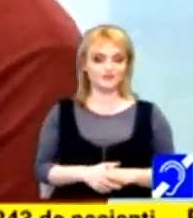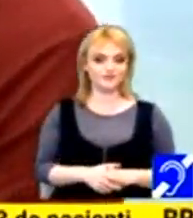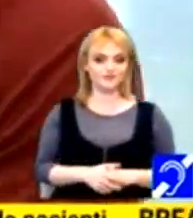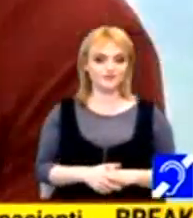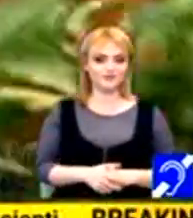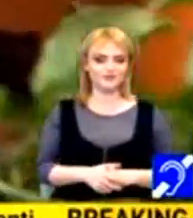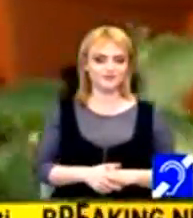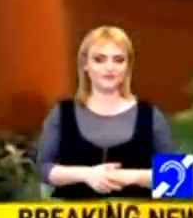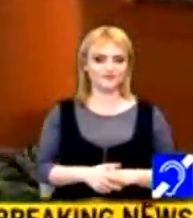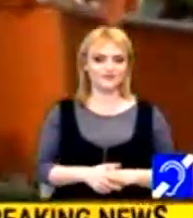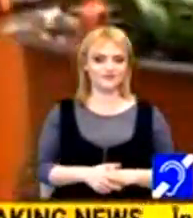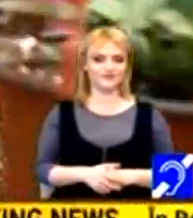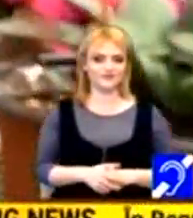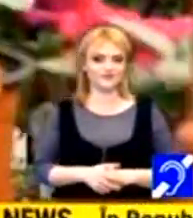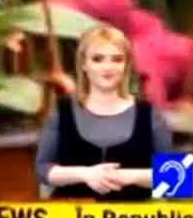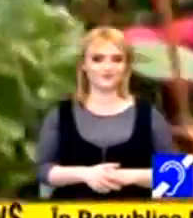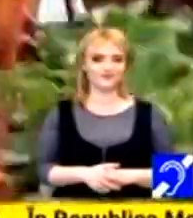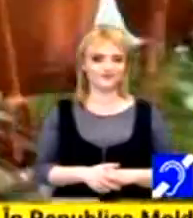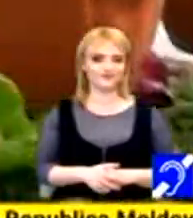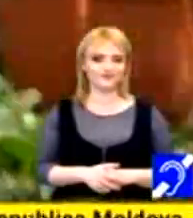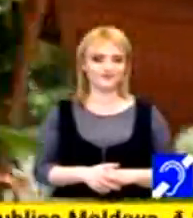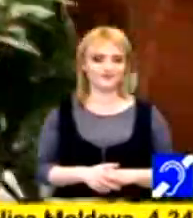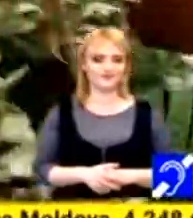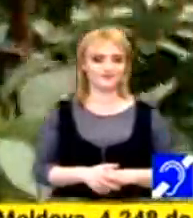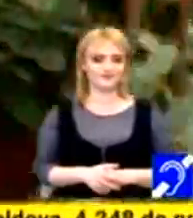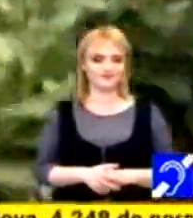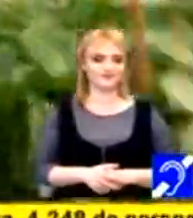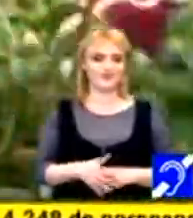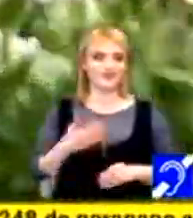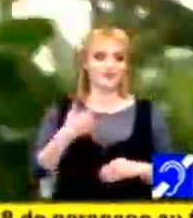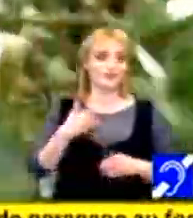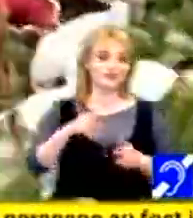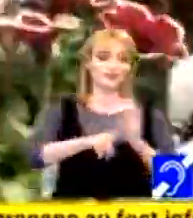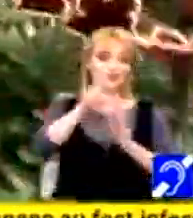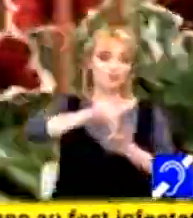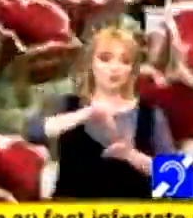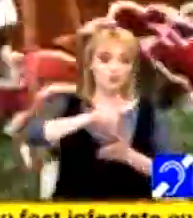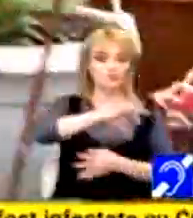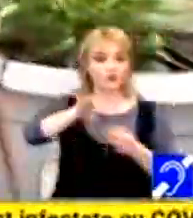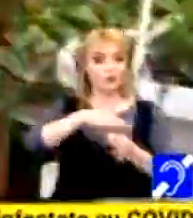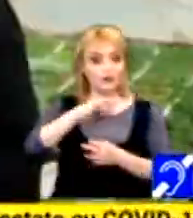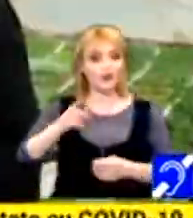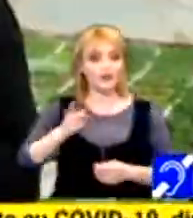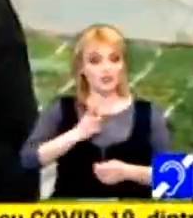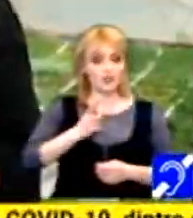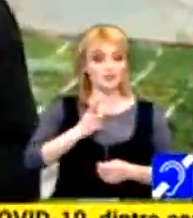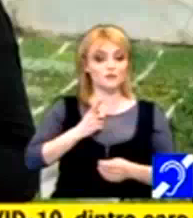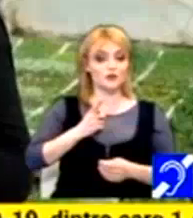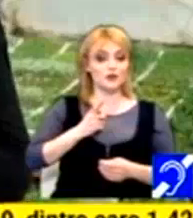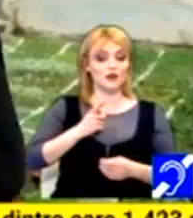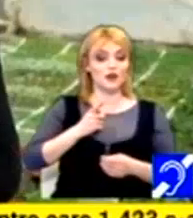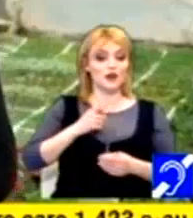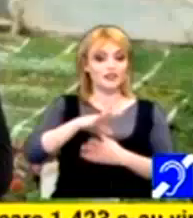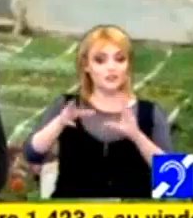fapt, stăm cu ele în seară. Noi am aplicat la un proiect și așteptăm acum rezultatul și vrem să ne